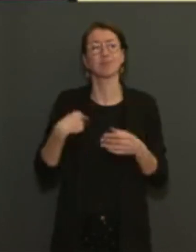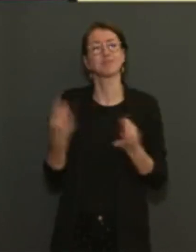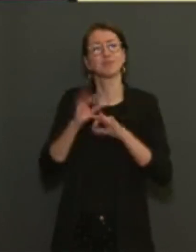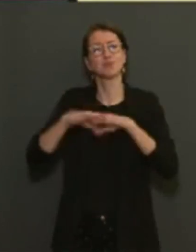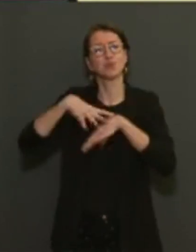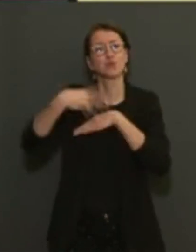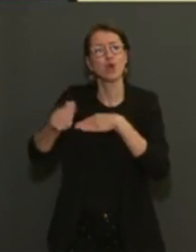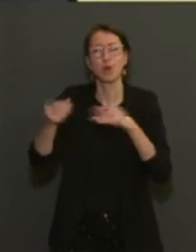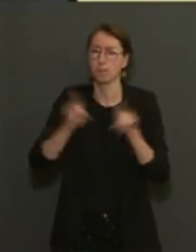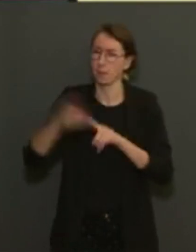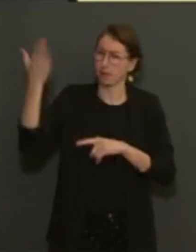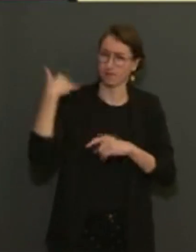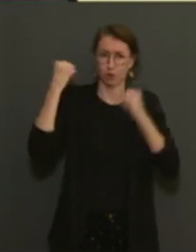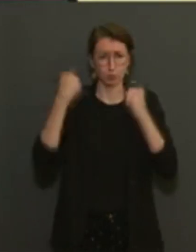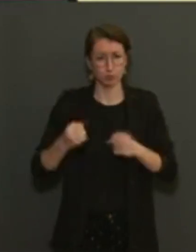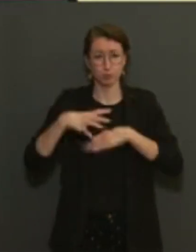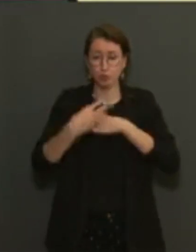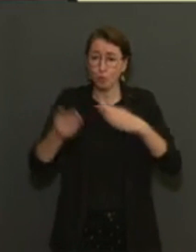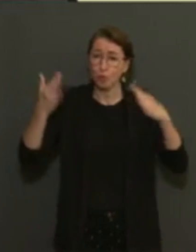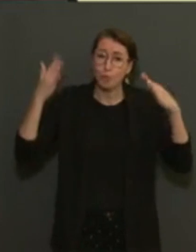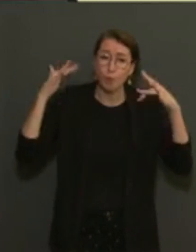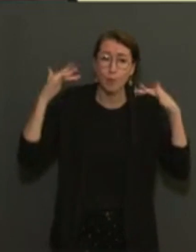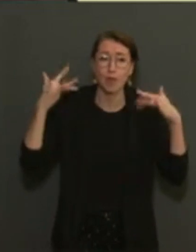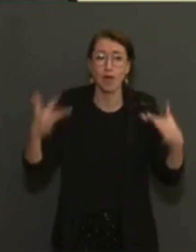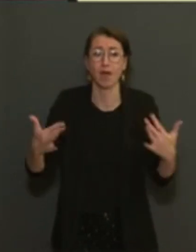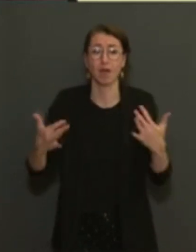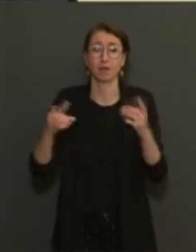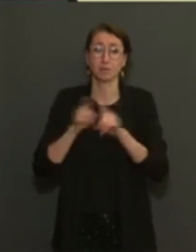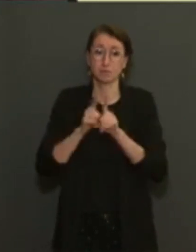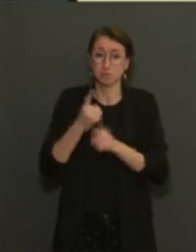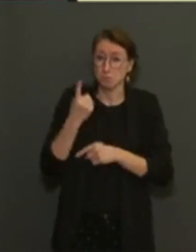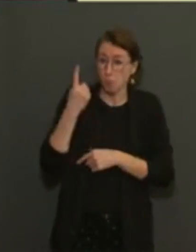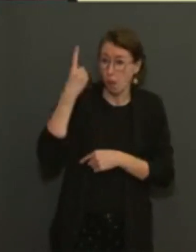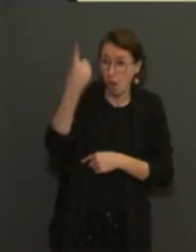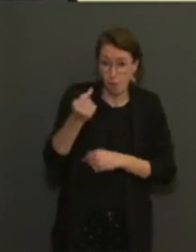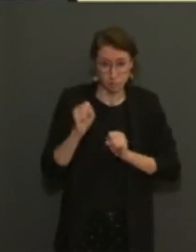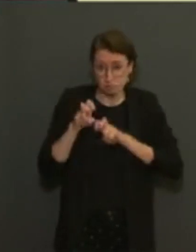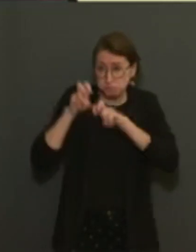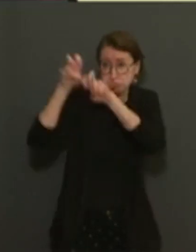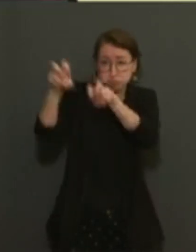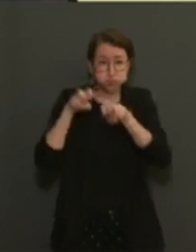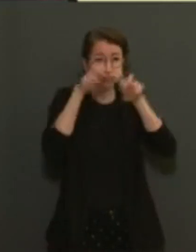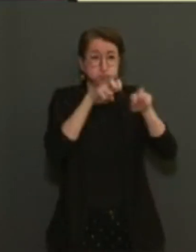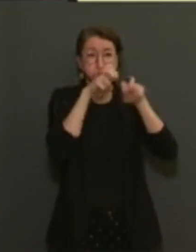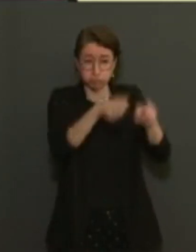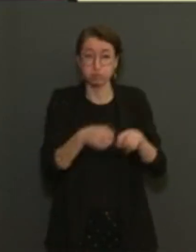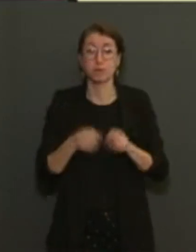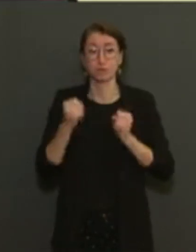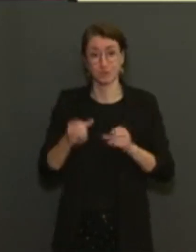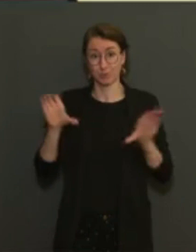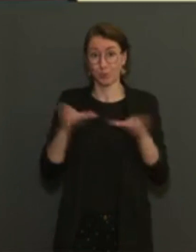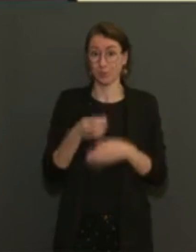son domicile. On peut à l'extérieur se trouver en groupe de 4, en dehors des enfants de 12 ans qui ne comptent